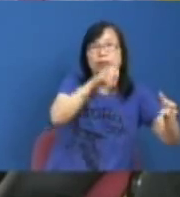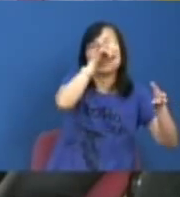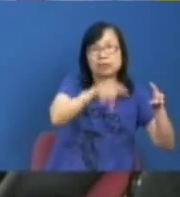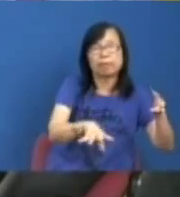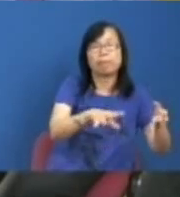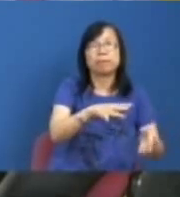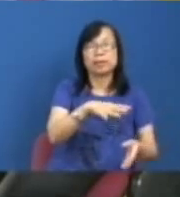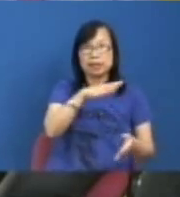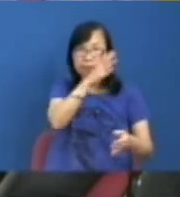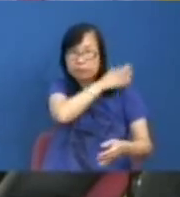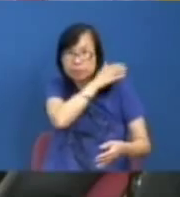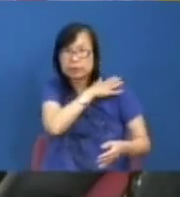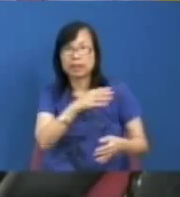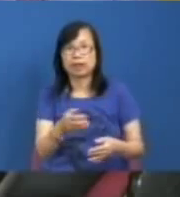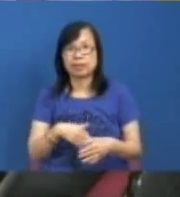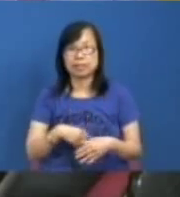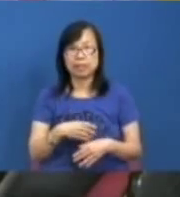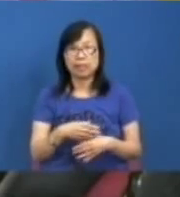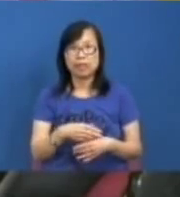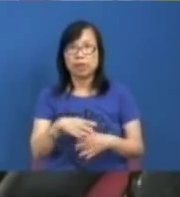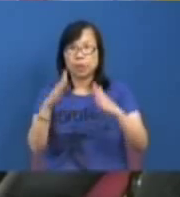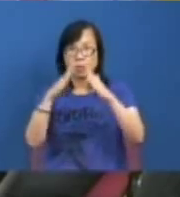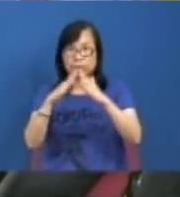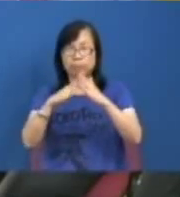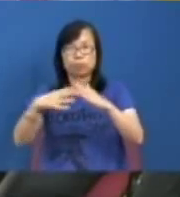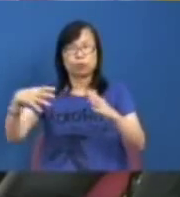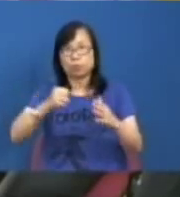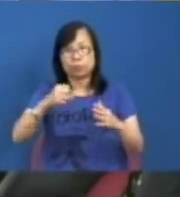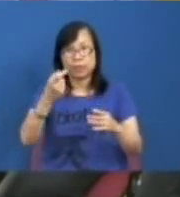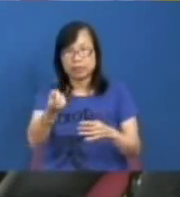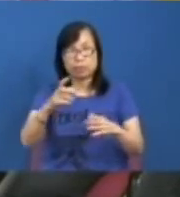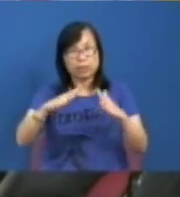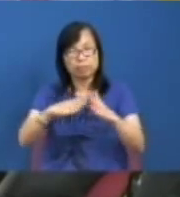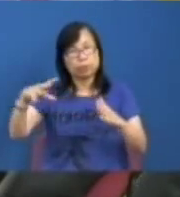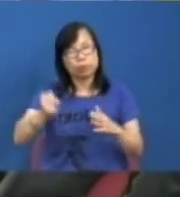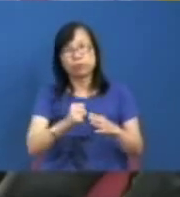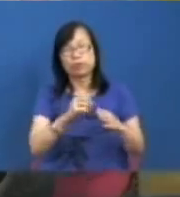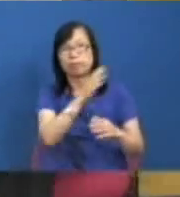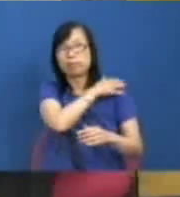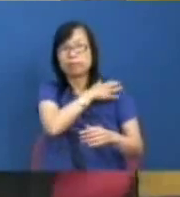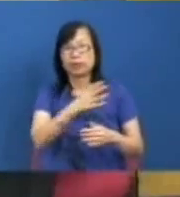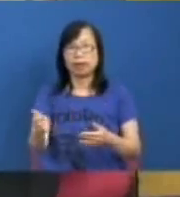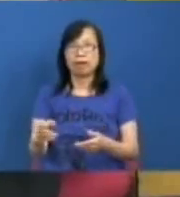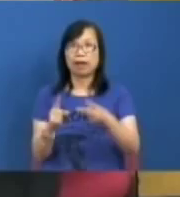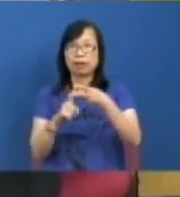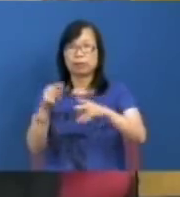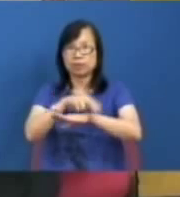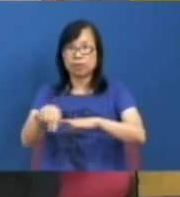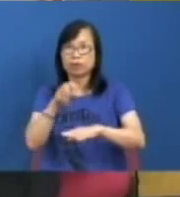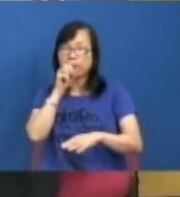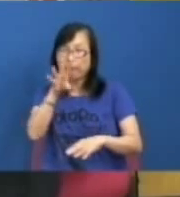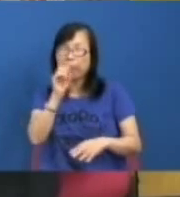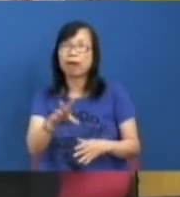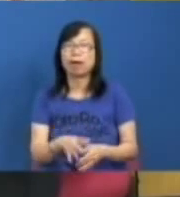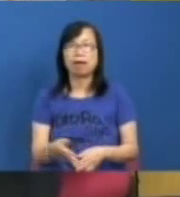個責任咧，一般性都係要個住業主、小業主負責翻啦。 咁啊，林工程師，我都想請教啦。咁其實過